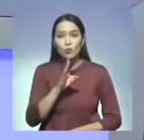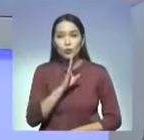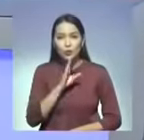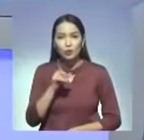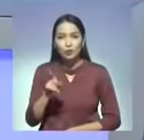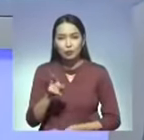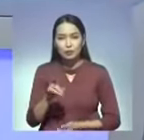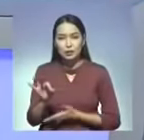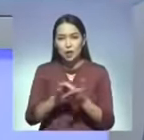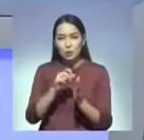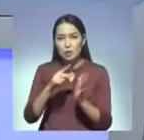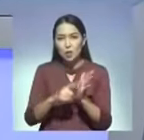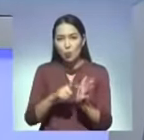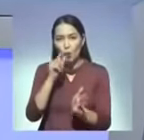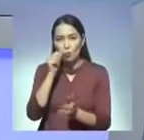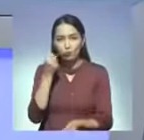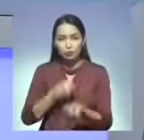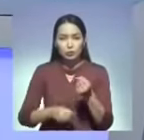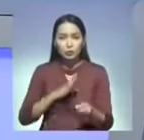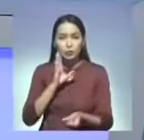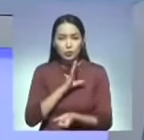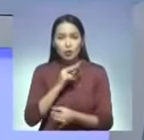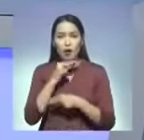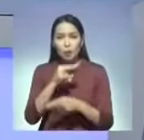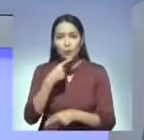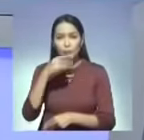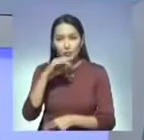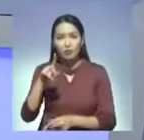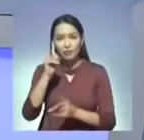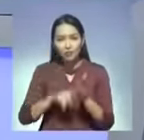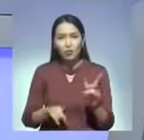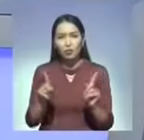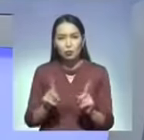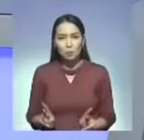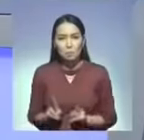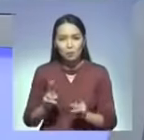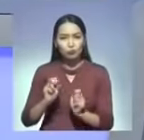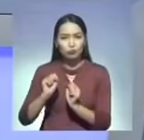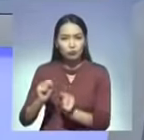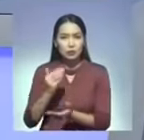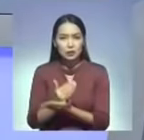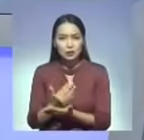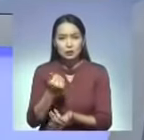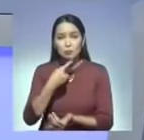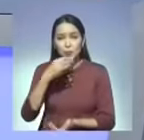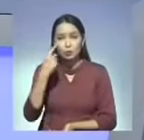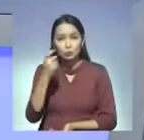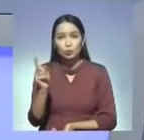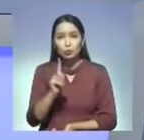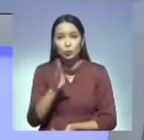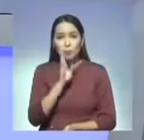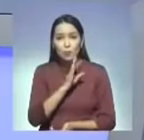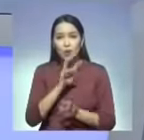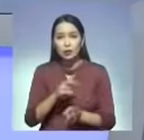17 мужчин. Женщина обратилась в полицию, но уверена, там намеренно покрывают преступников. Стражи порядка же заявляют, что мать потерпевшей